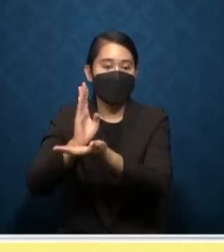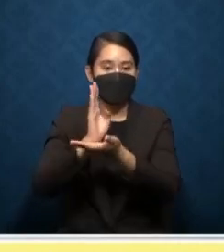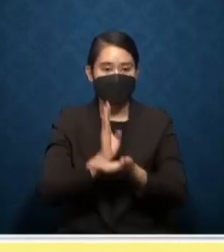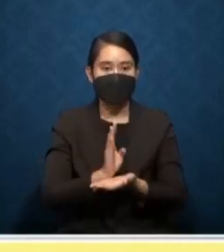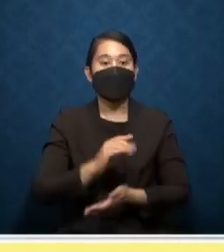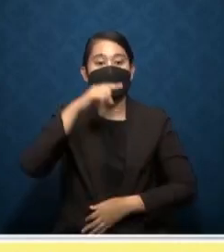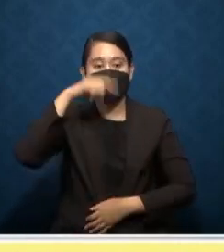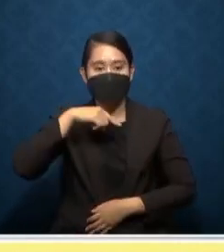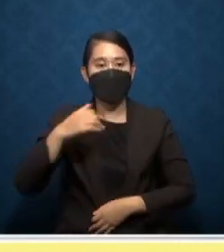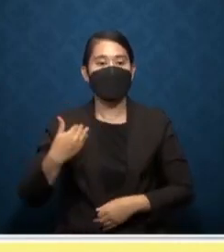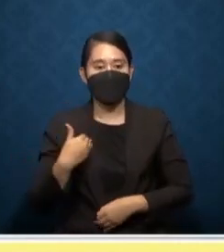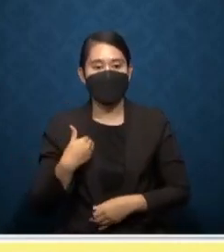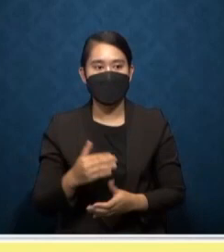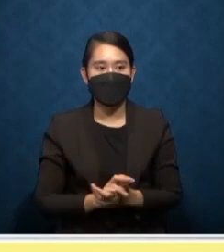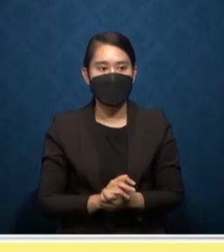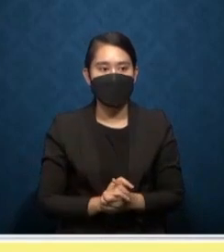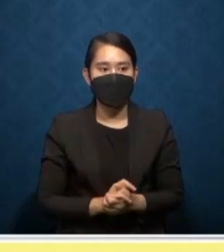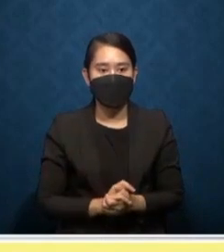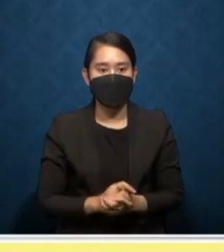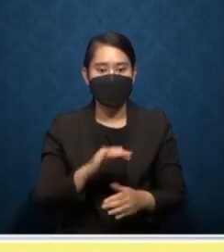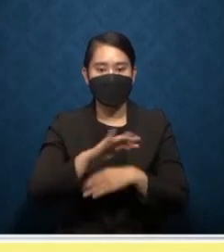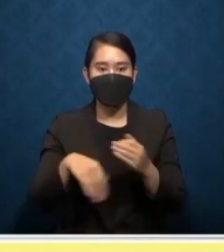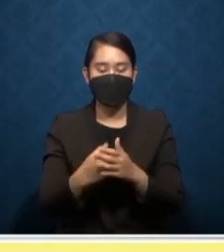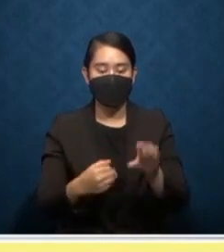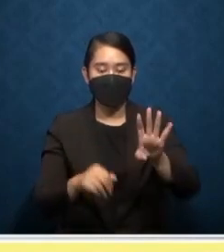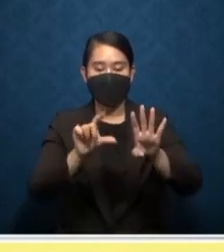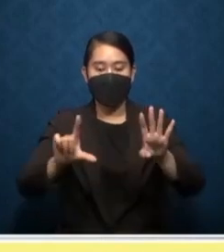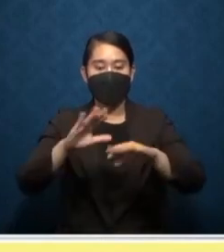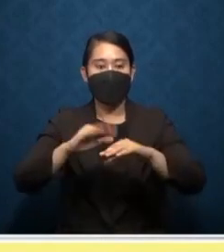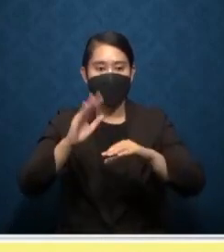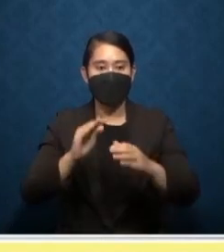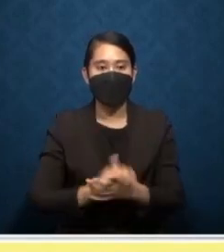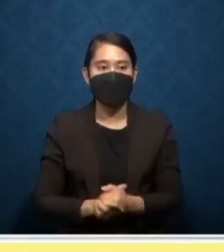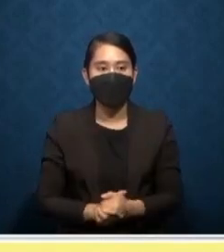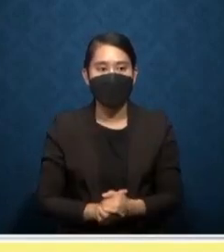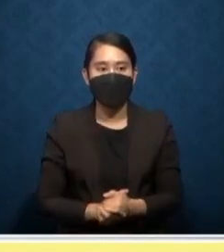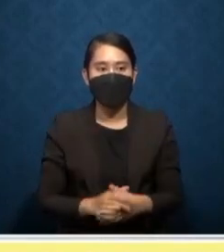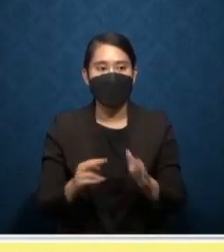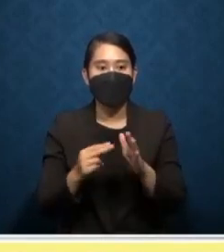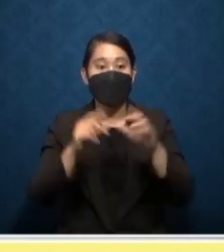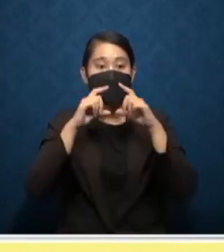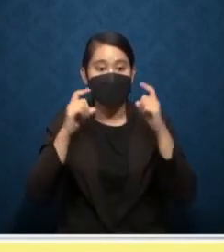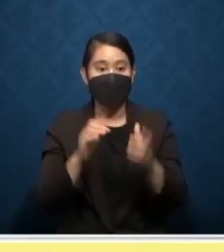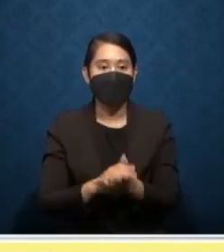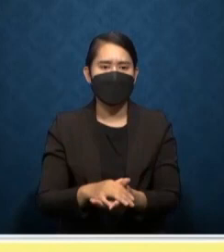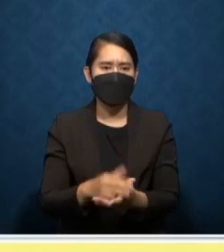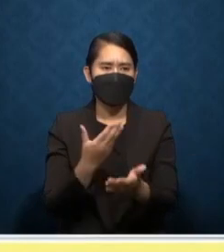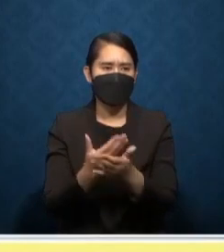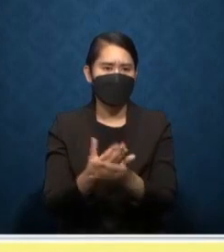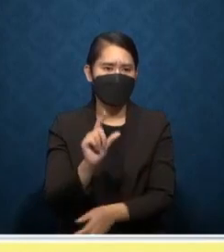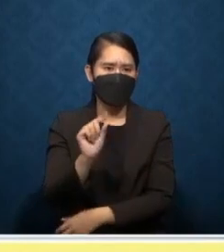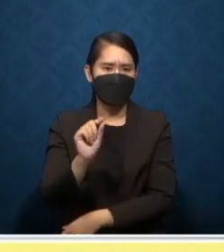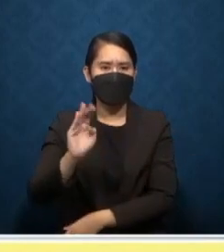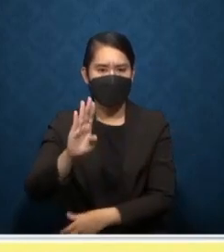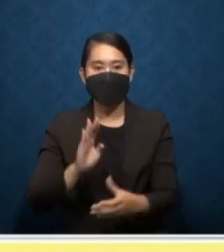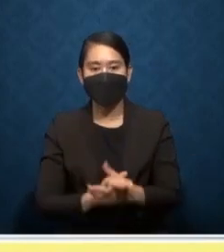มาให้ผมเนี่ยทั้งหมด 4 ล้านกวาชินผมเข้ใจว NK95 ราคาไม่ต่ำ 20 บา ต่